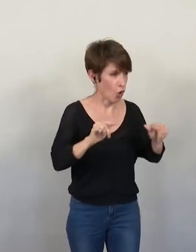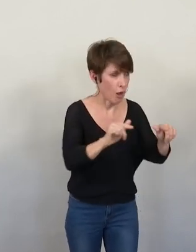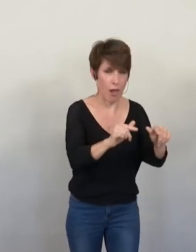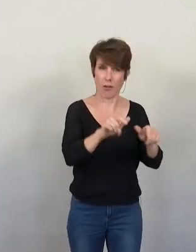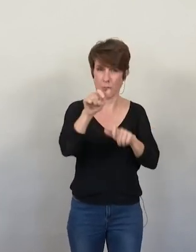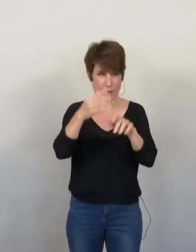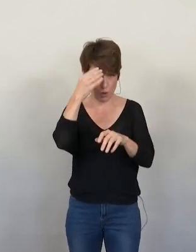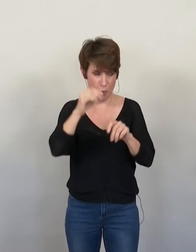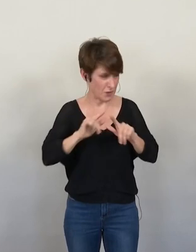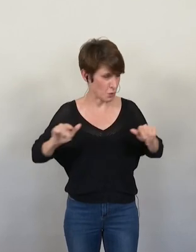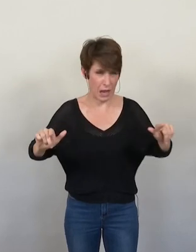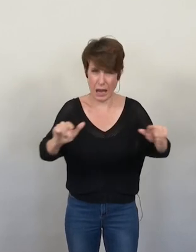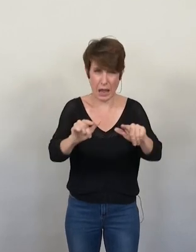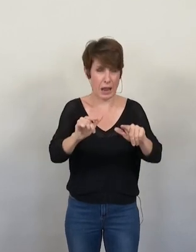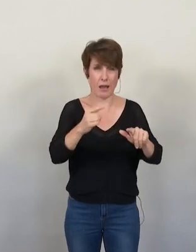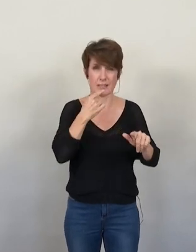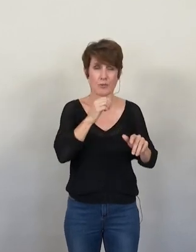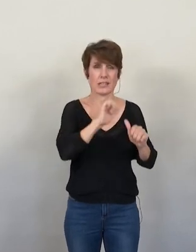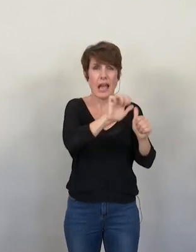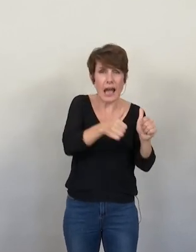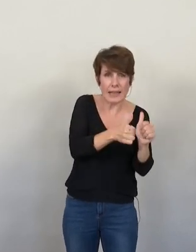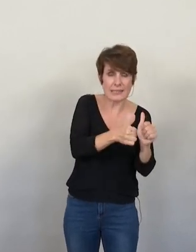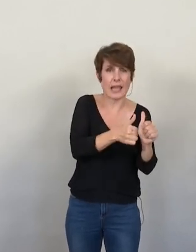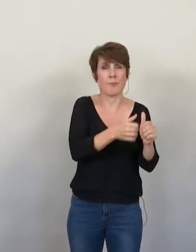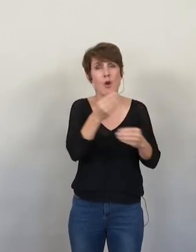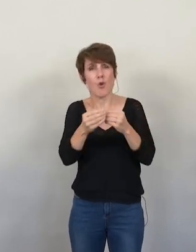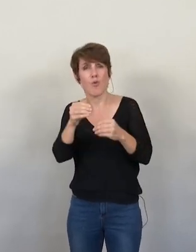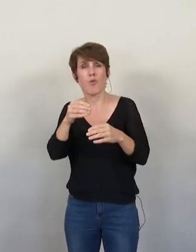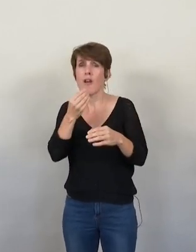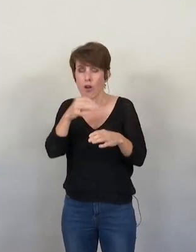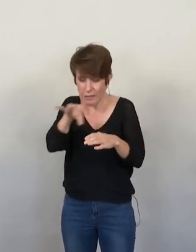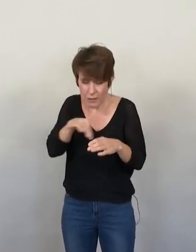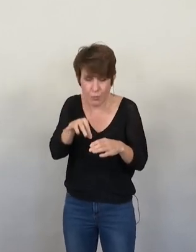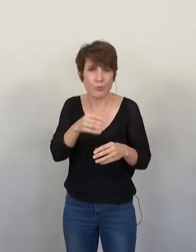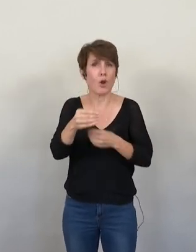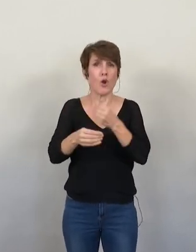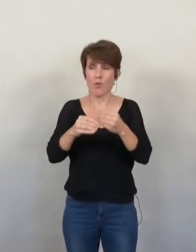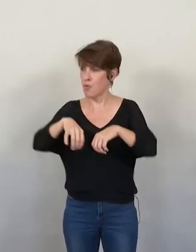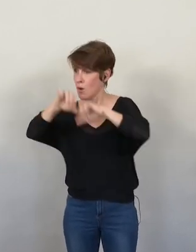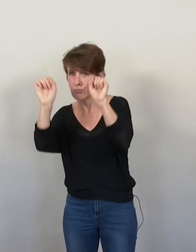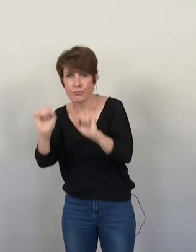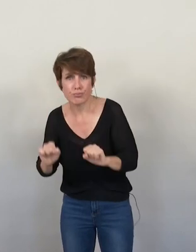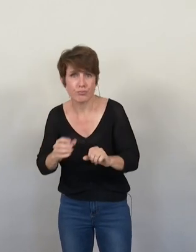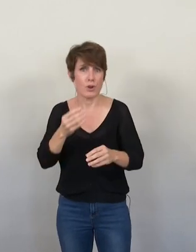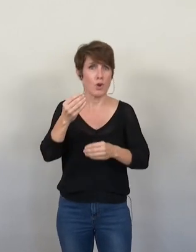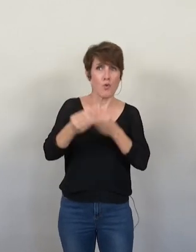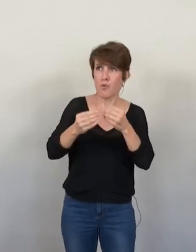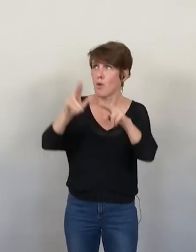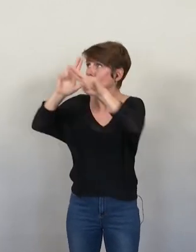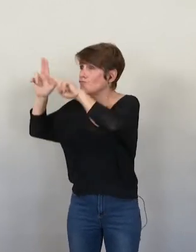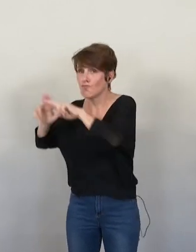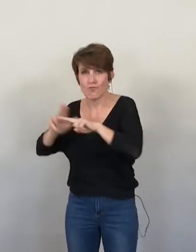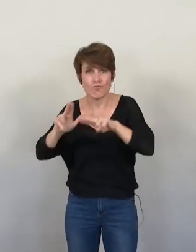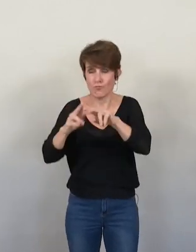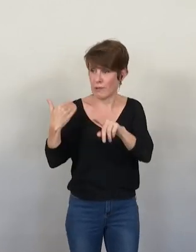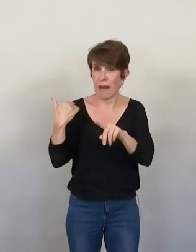professionnel qui va de des adsèes à tous ceux qui préparent les repas à ceux qui nettoient comme à ceux qui font les travaux durant